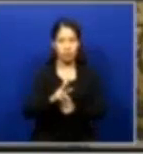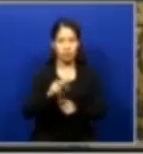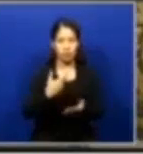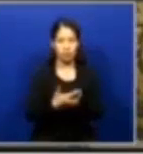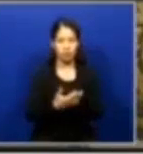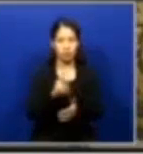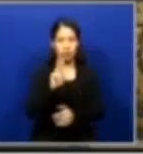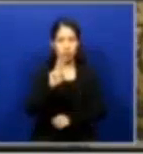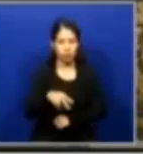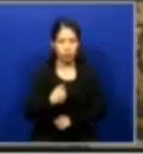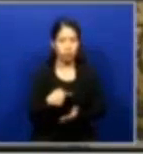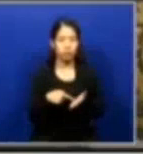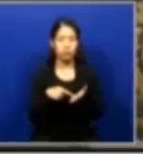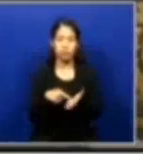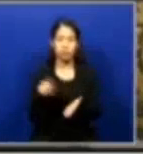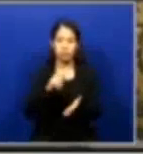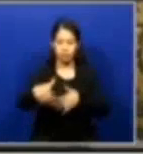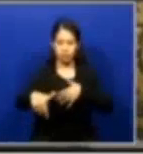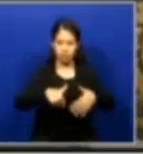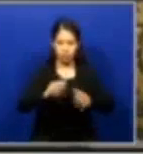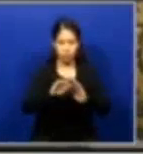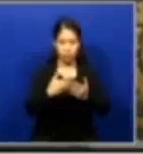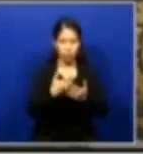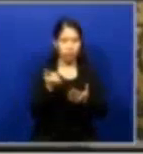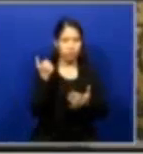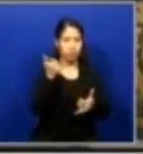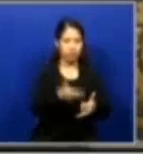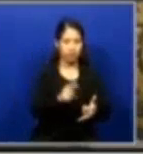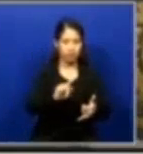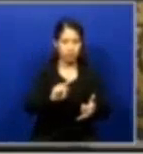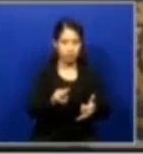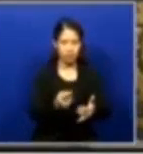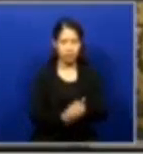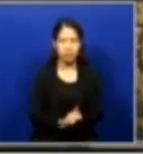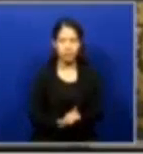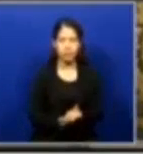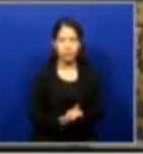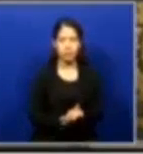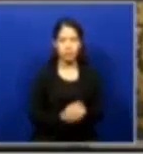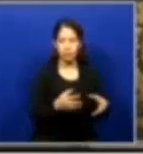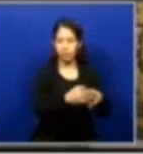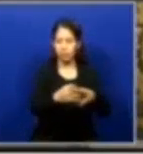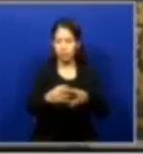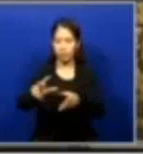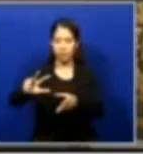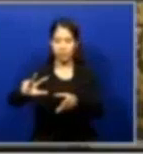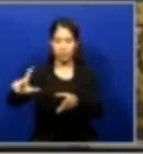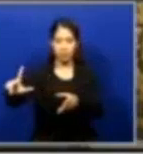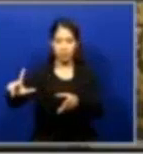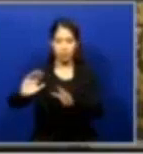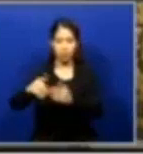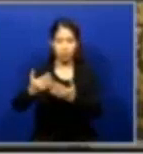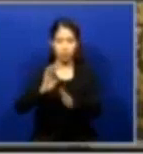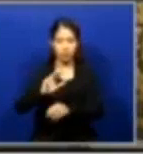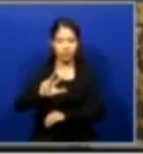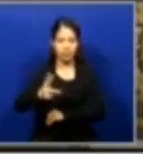นออยู่นี่ให้ประชาชนครอบครัวละ10,000นะ3ล้านครอบครัวก็ประมาณ 30,000 ล้านให้เข